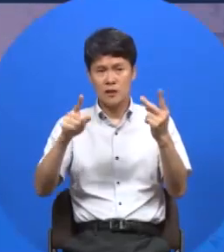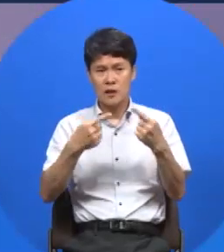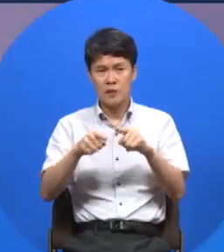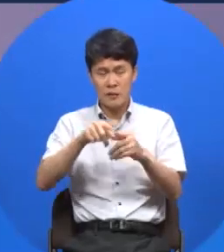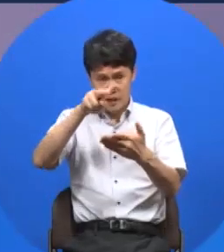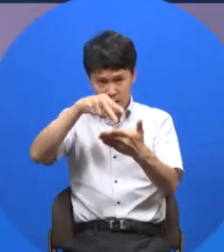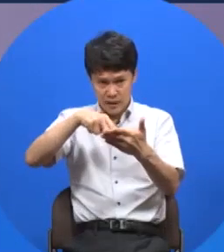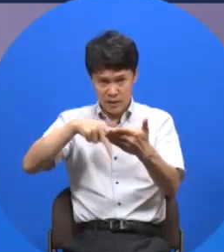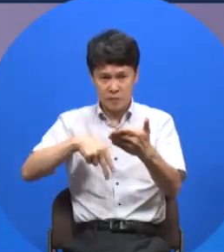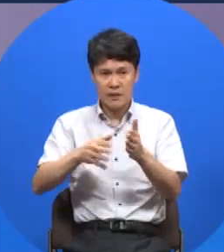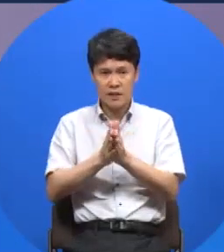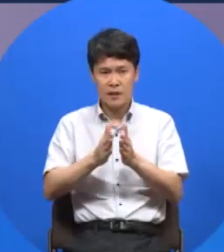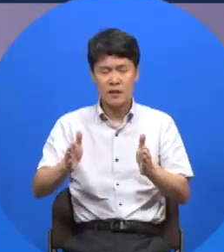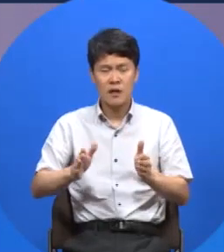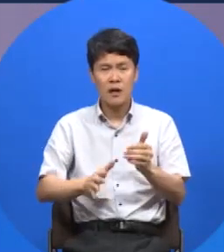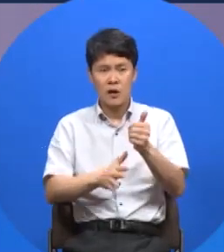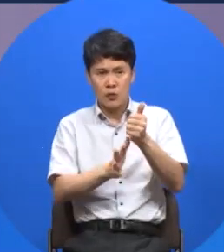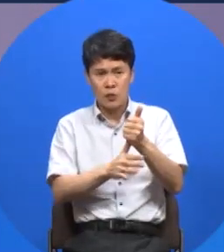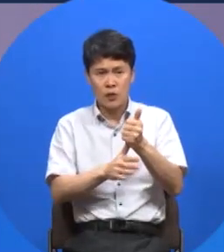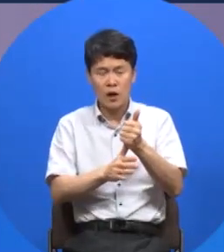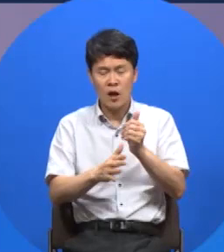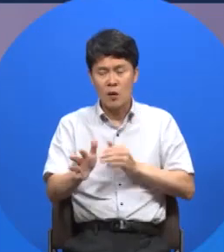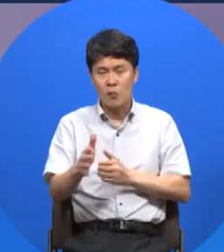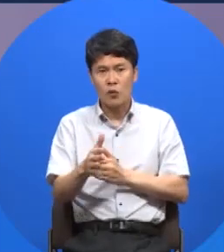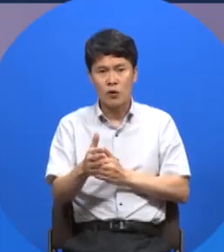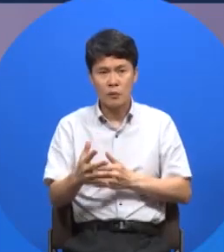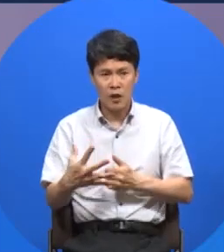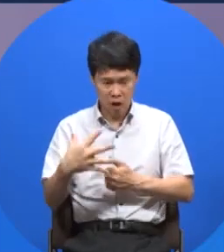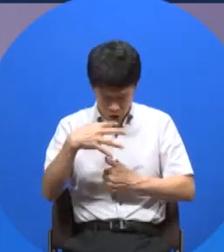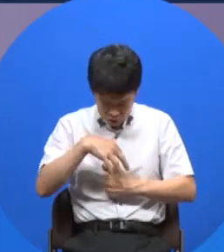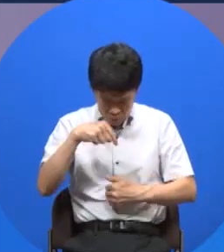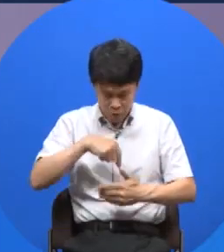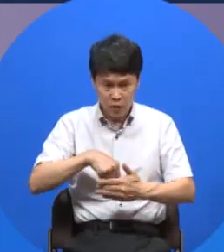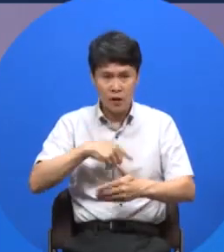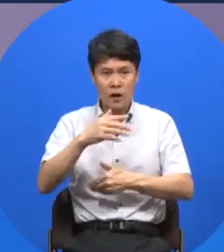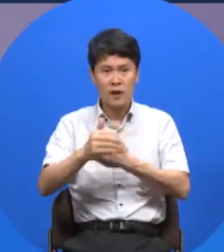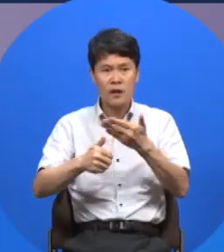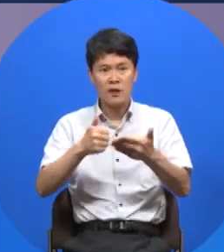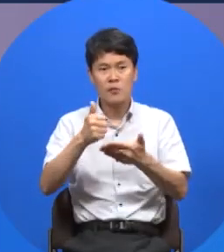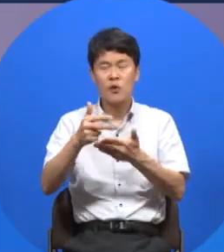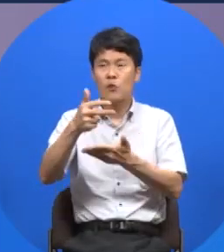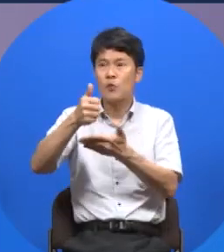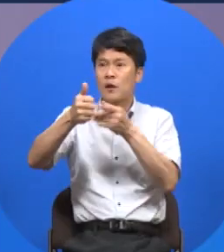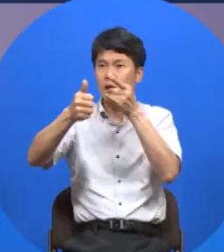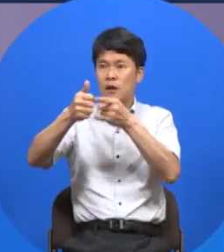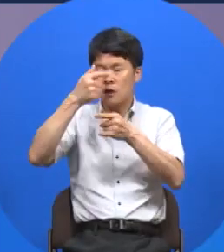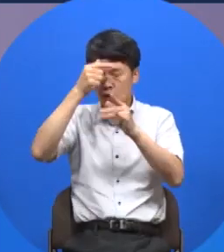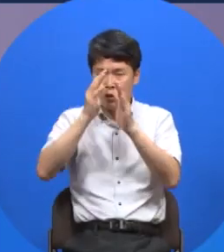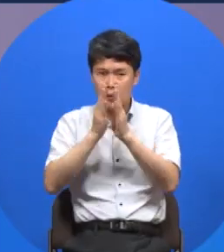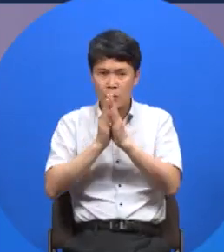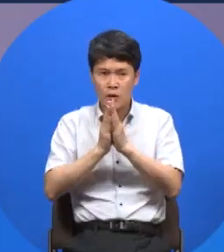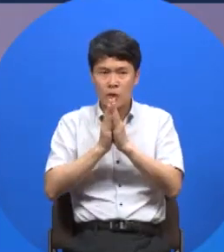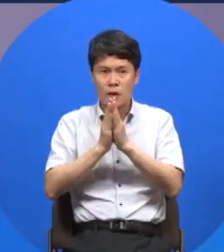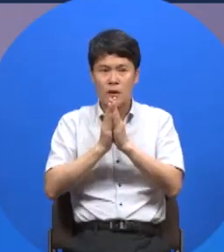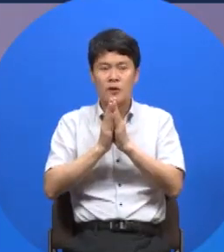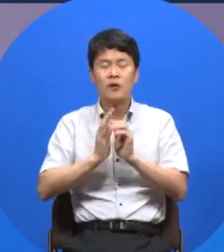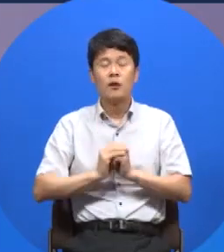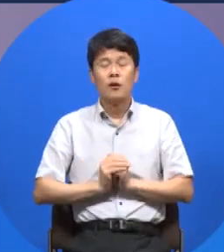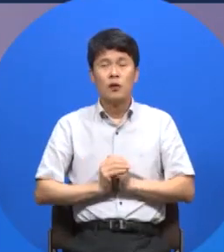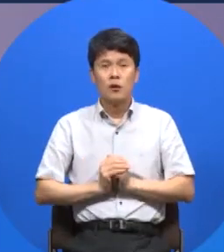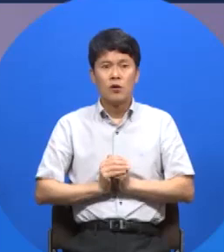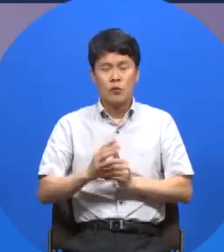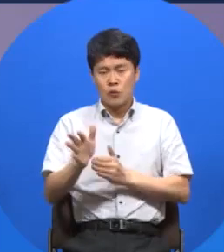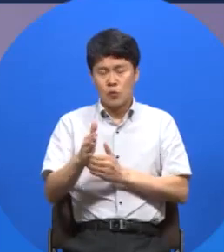같이 읽습니다. 다 같이 시작. 요나가 물고기 뱃속에서 그의 하나님 여호와께 기도하여. 자,